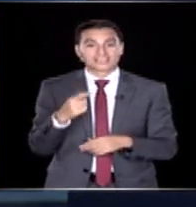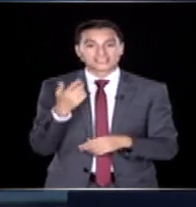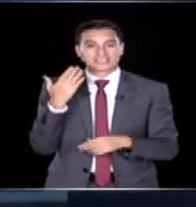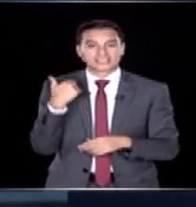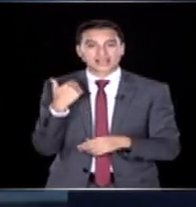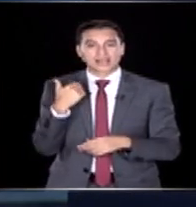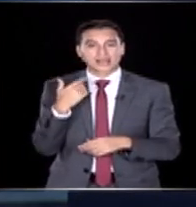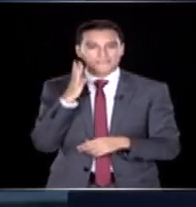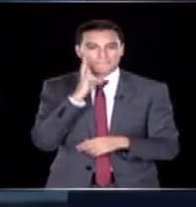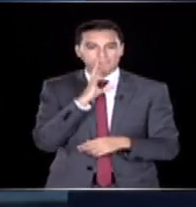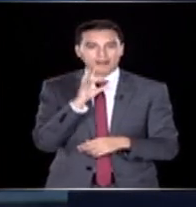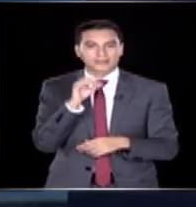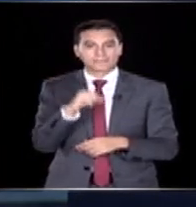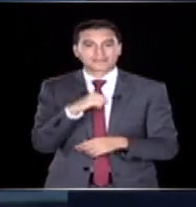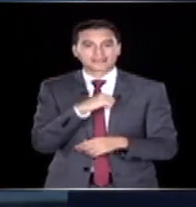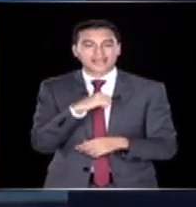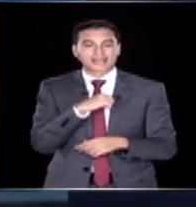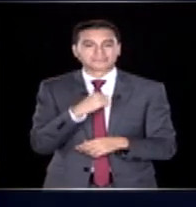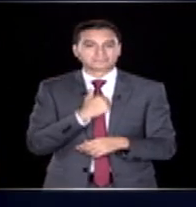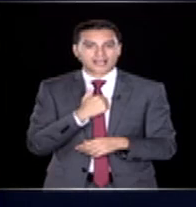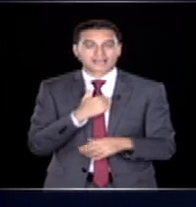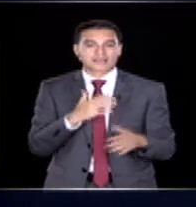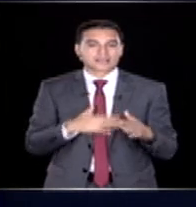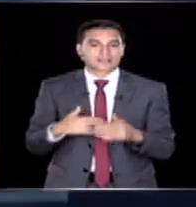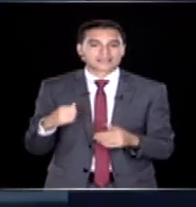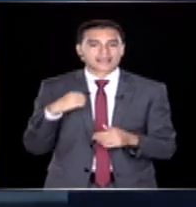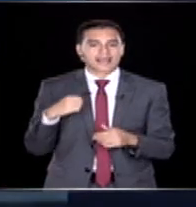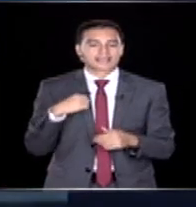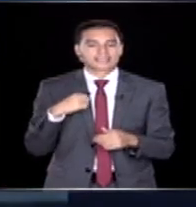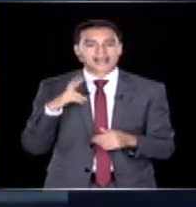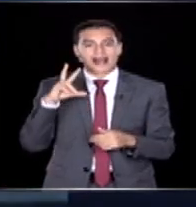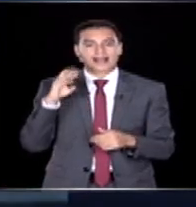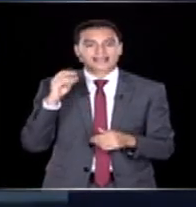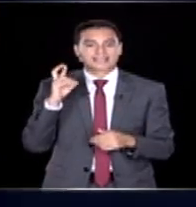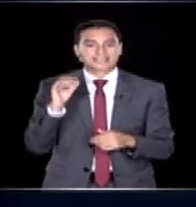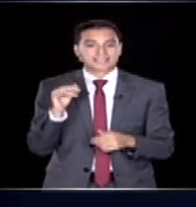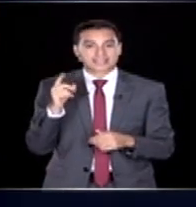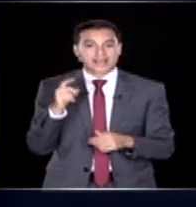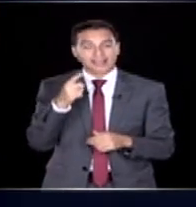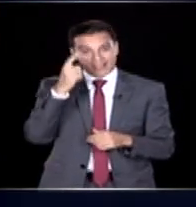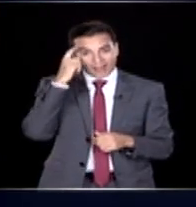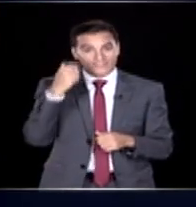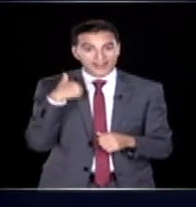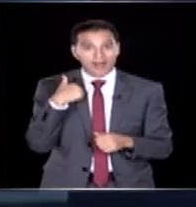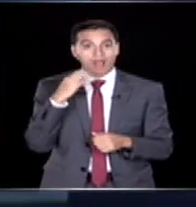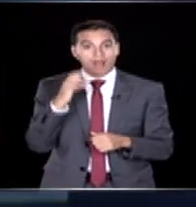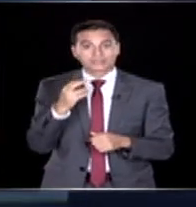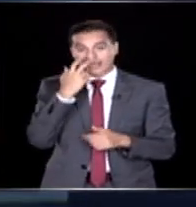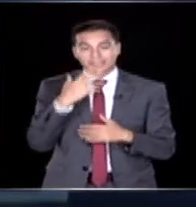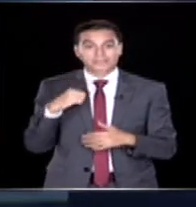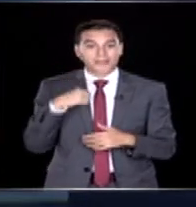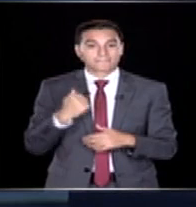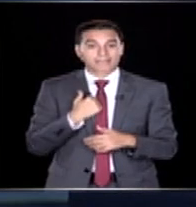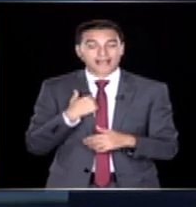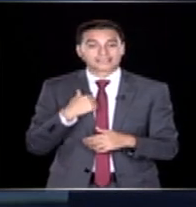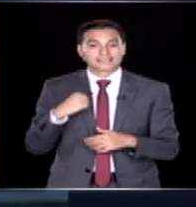في تبع باسم النادي. نادي ايه؟ نادي الجزيره. انت عارفه ان انا كمان من نادي الجزيره؟ يعني